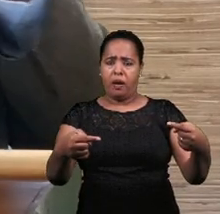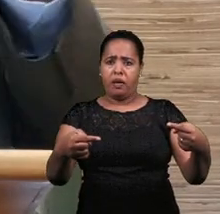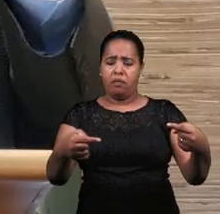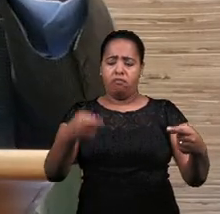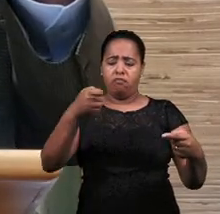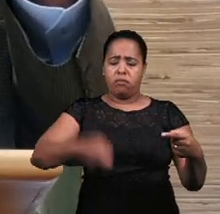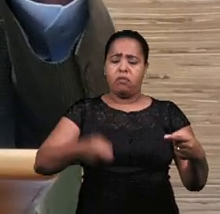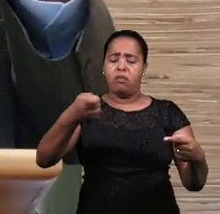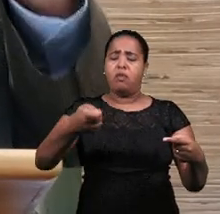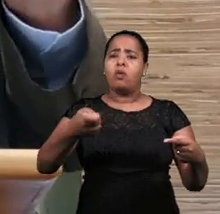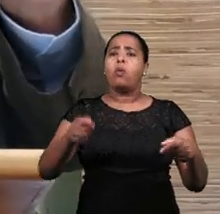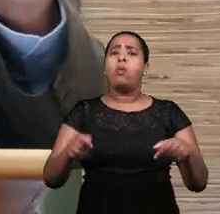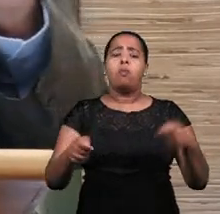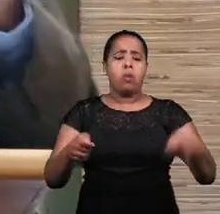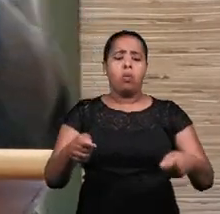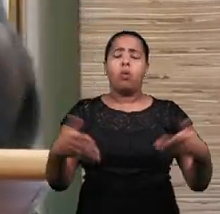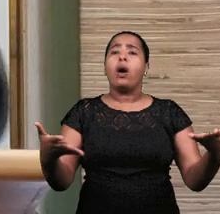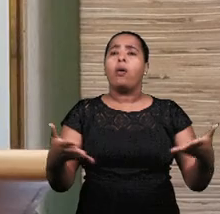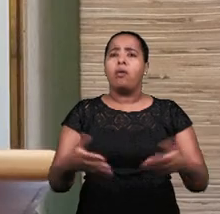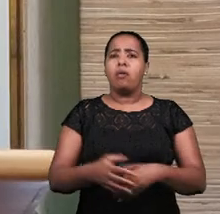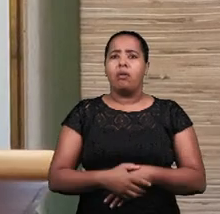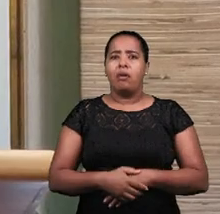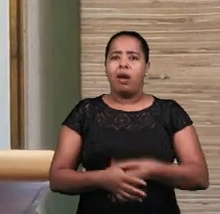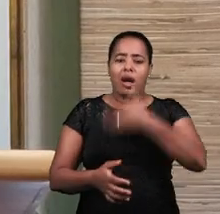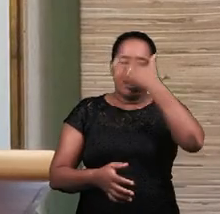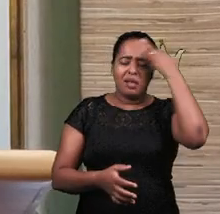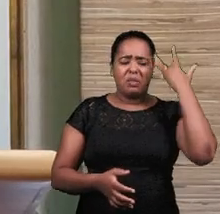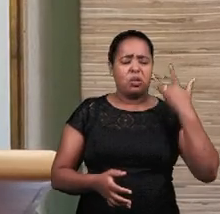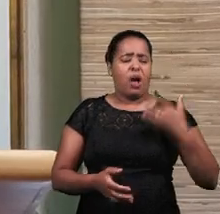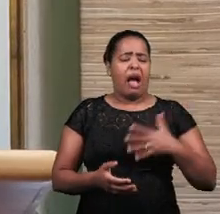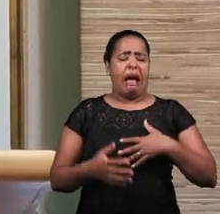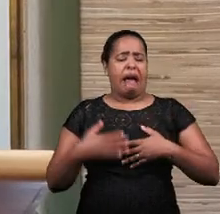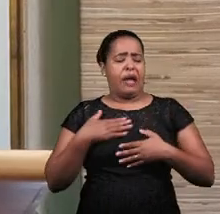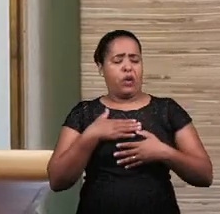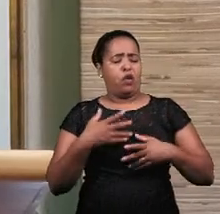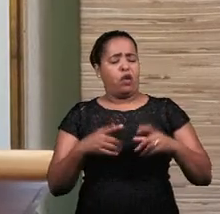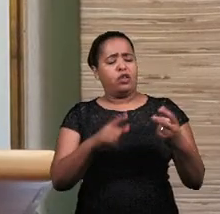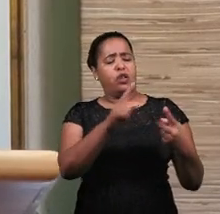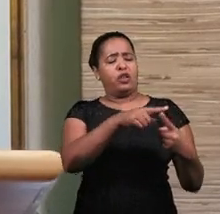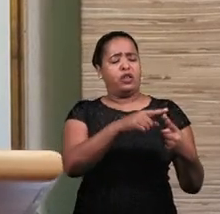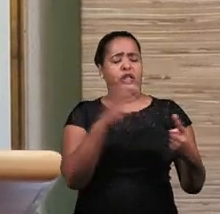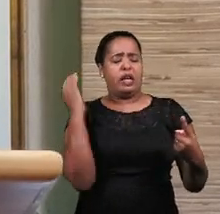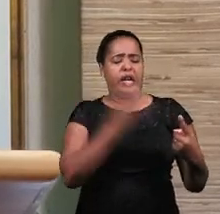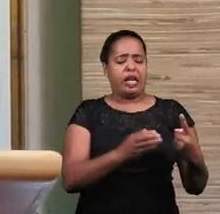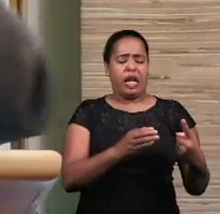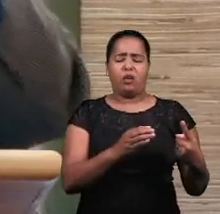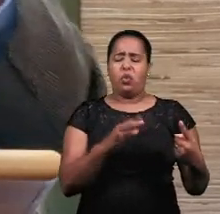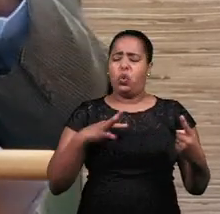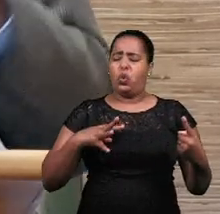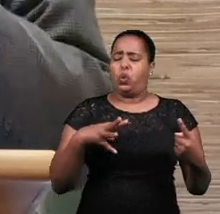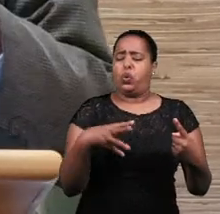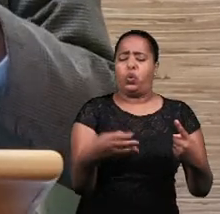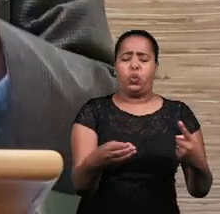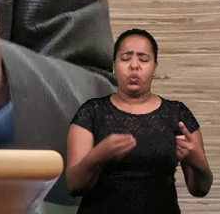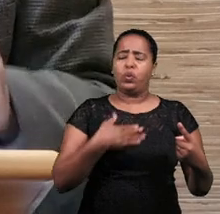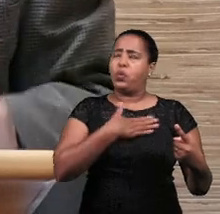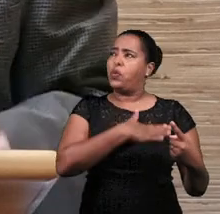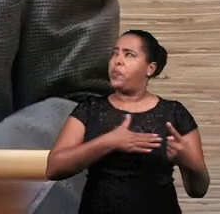je vais choisir l'offrande de Caïn parce qu'il a fait tout pour plaire à Dieu, tout ce qu'il pouvait faire, le